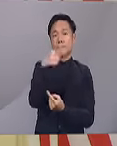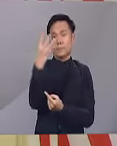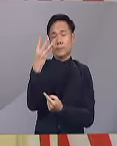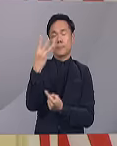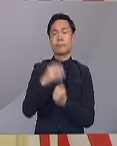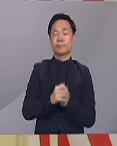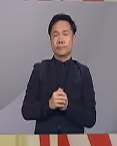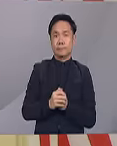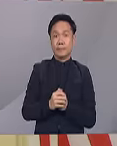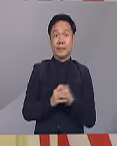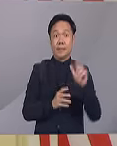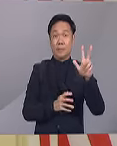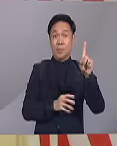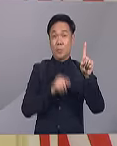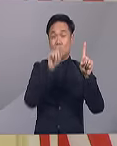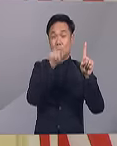manakala